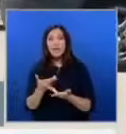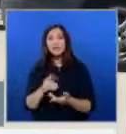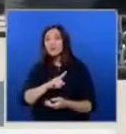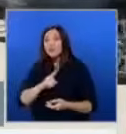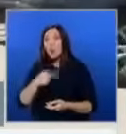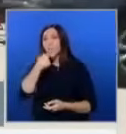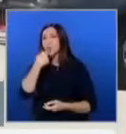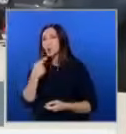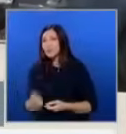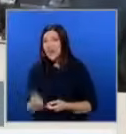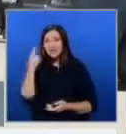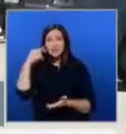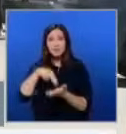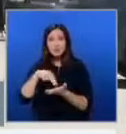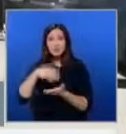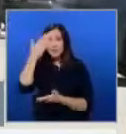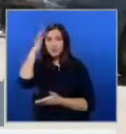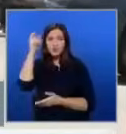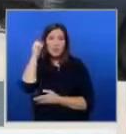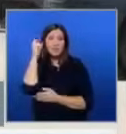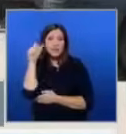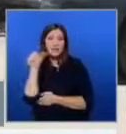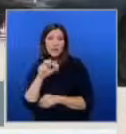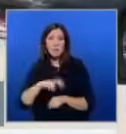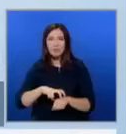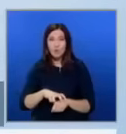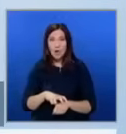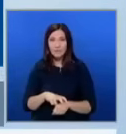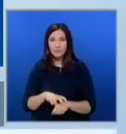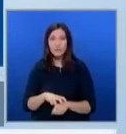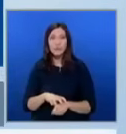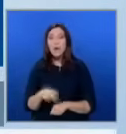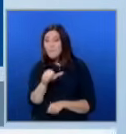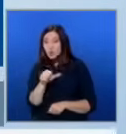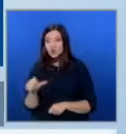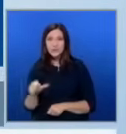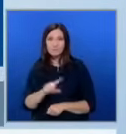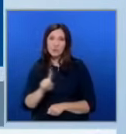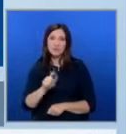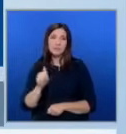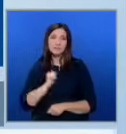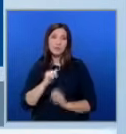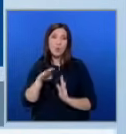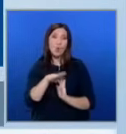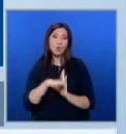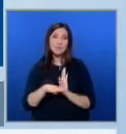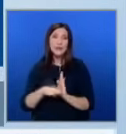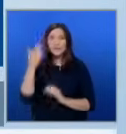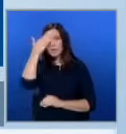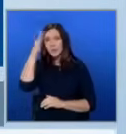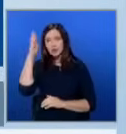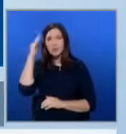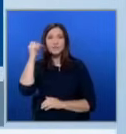до произнасяне на позицията на почетния председател Ахмед Доган. Подчертаваме, че не са спазени указанията на